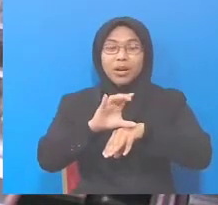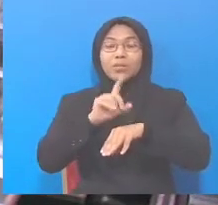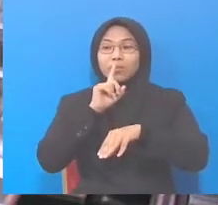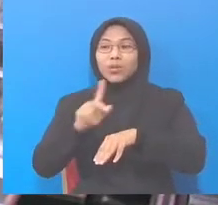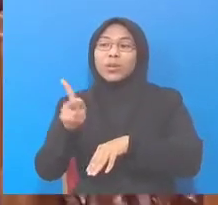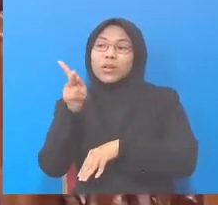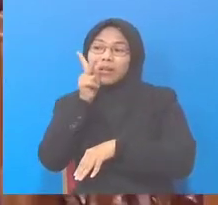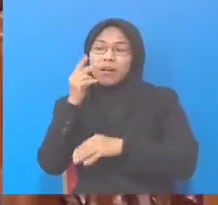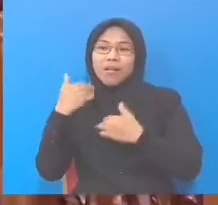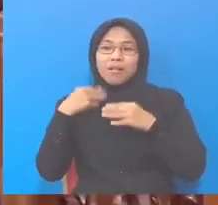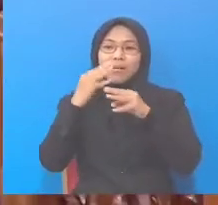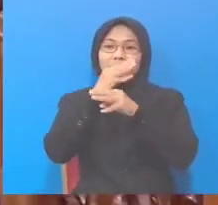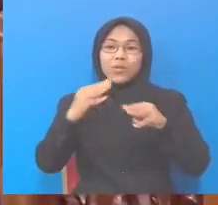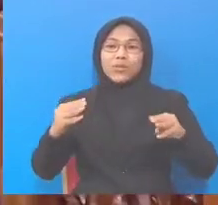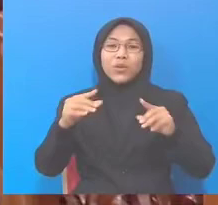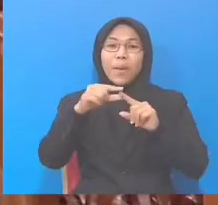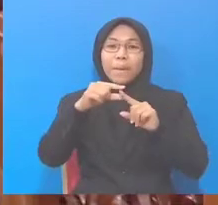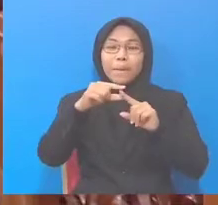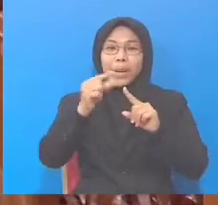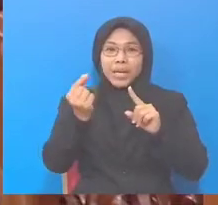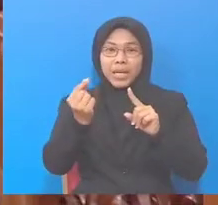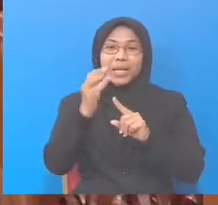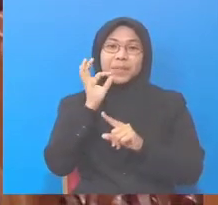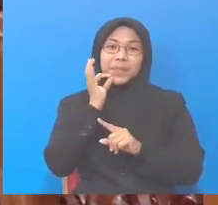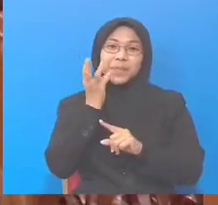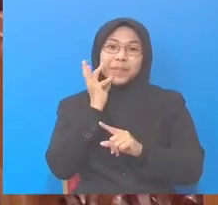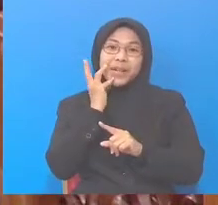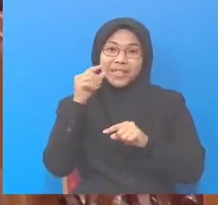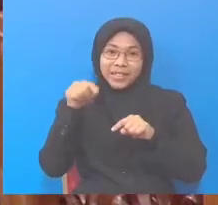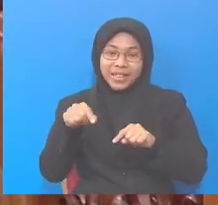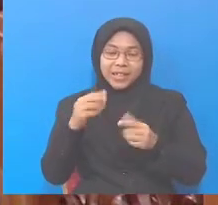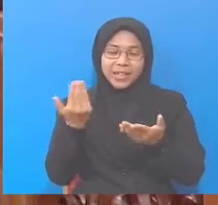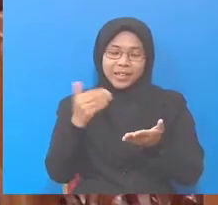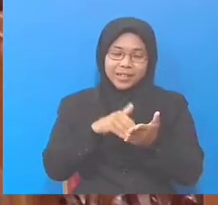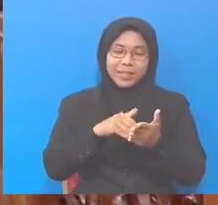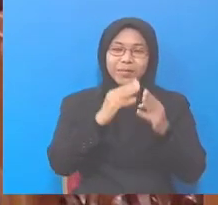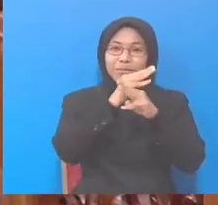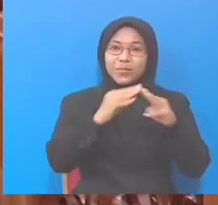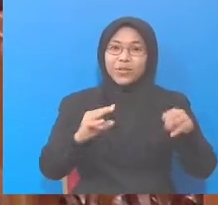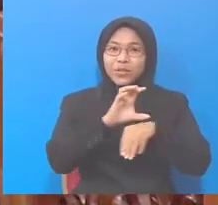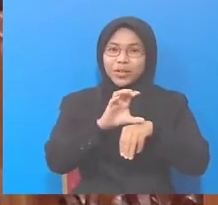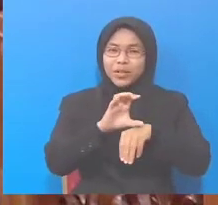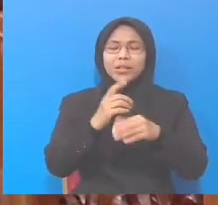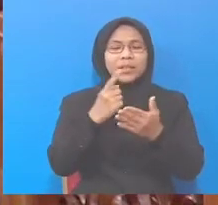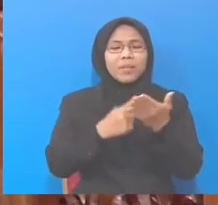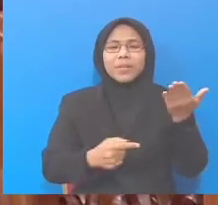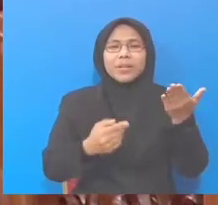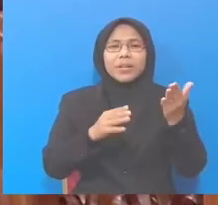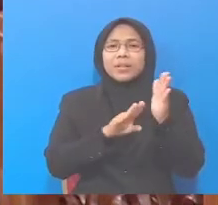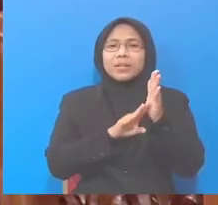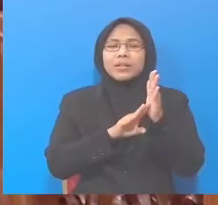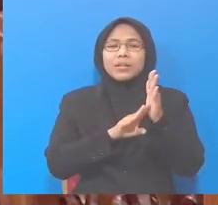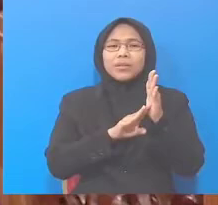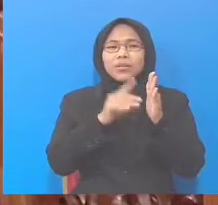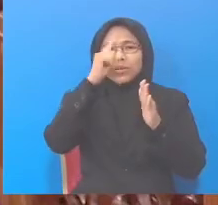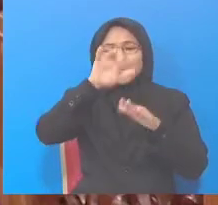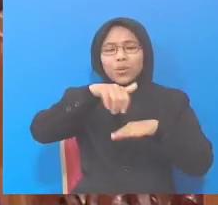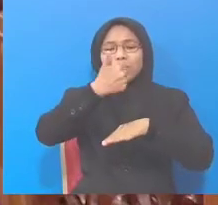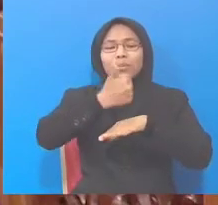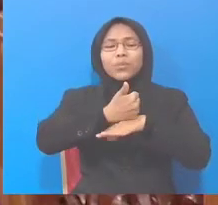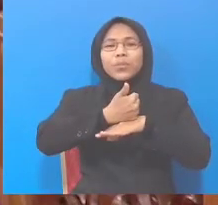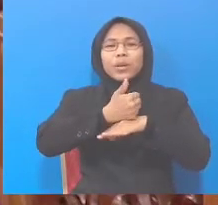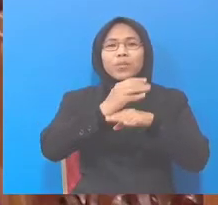ada muzium padi. Jadi soalan saya, apa perkembangan pembangunan muzium